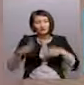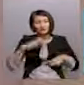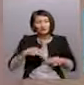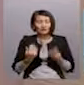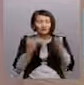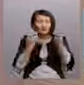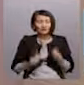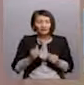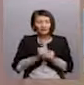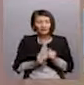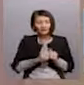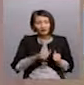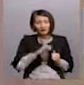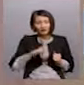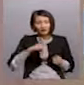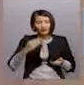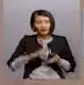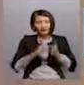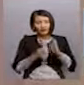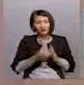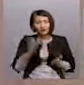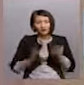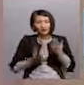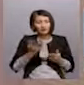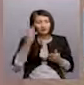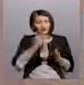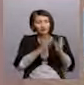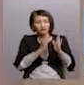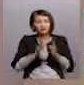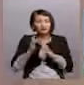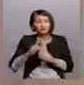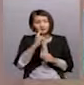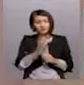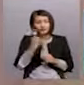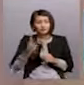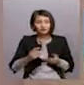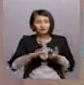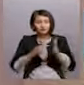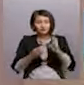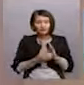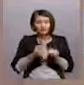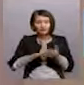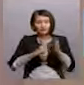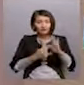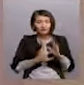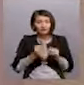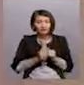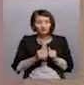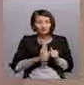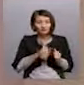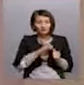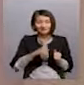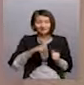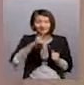Өйткені кабинетімізде әзірше қалада бір кабинет қана осындай STEM лабораторияның ашылуы. Енді